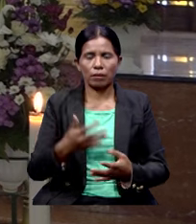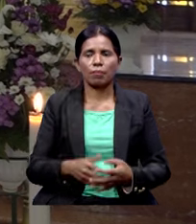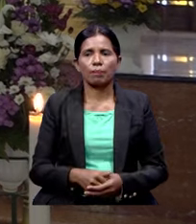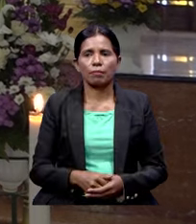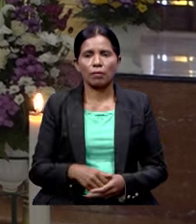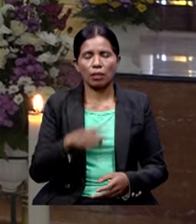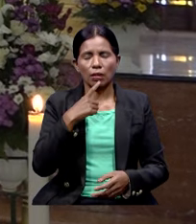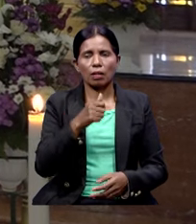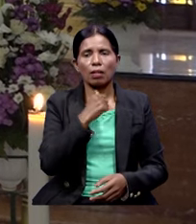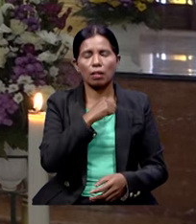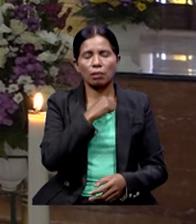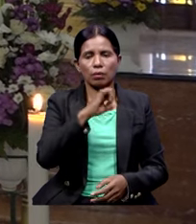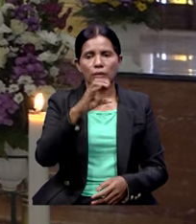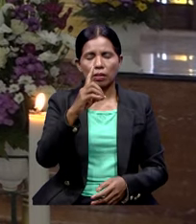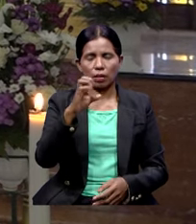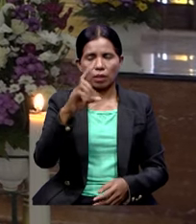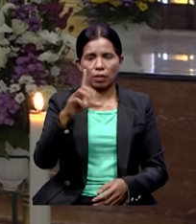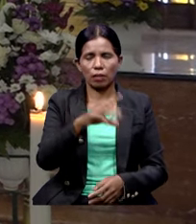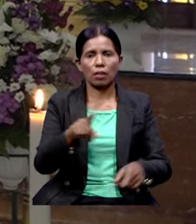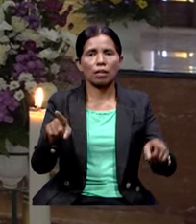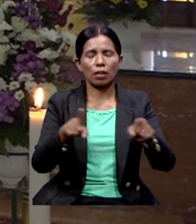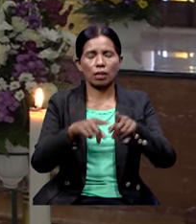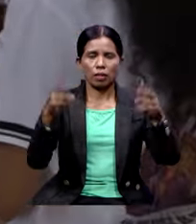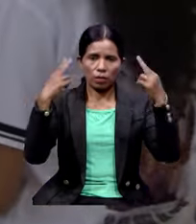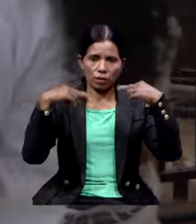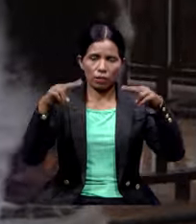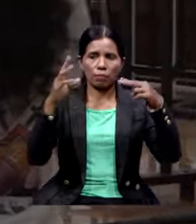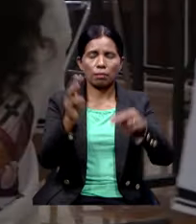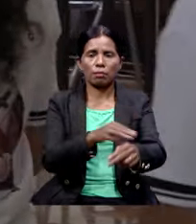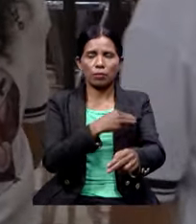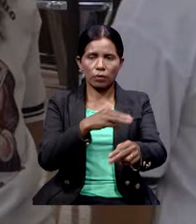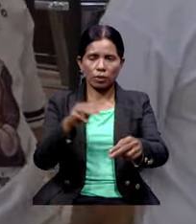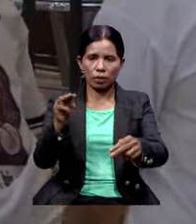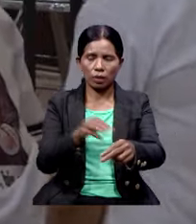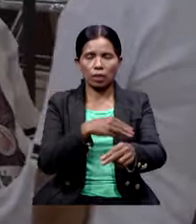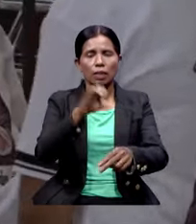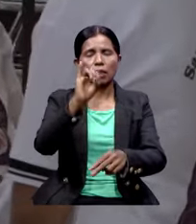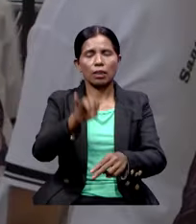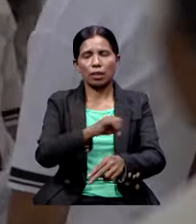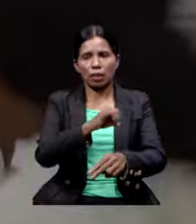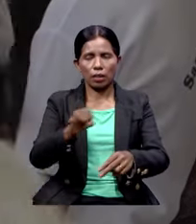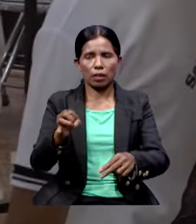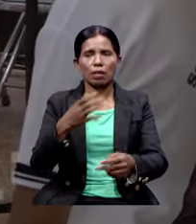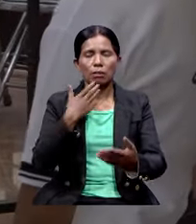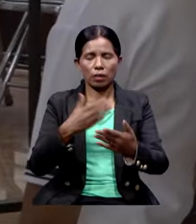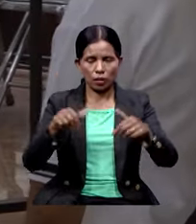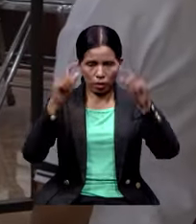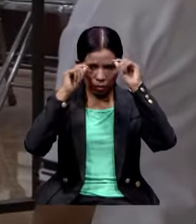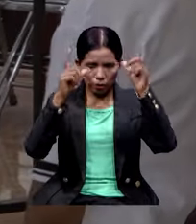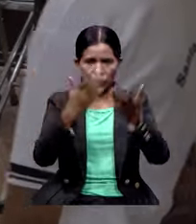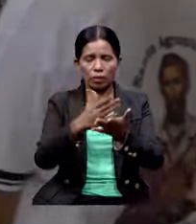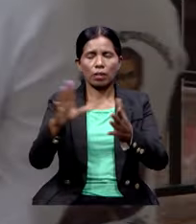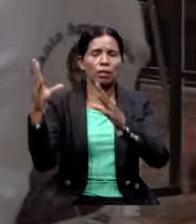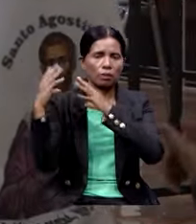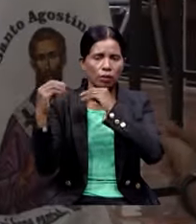Maktoban Padre Edelfonso Xavier nudar kompositor musika liturgika nebe famoso ia Timor Leste nebe fai ona experiencia